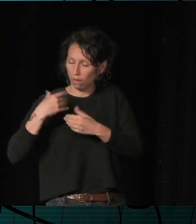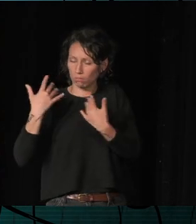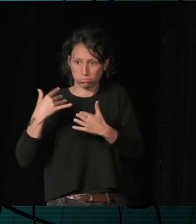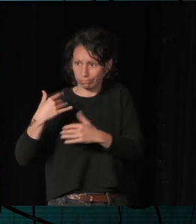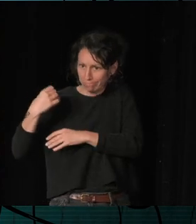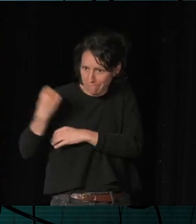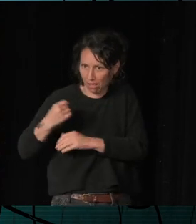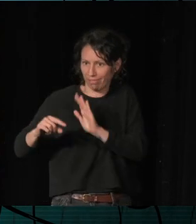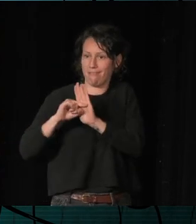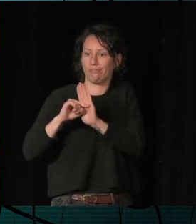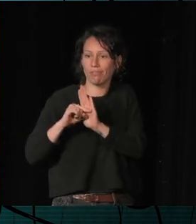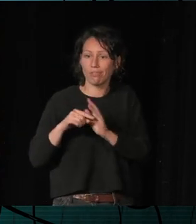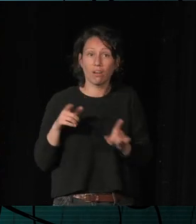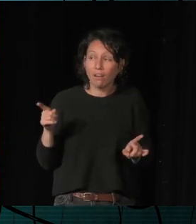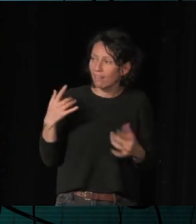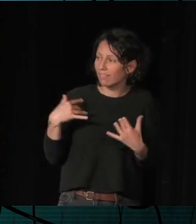mes citations passées.